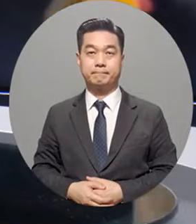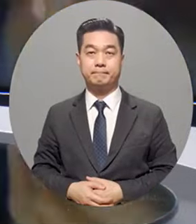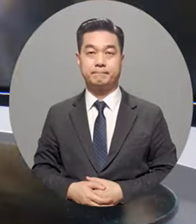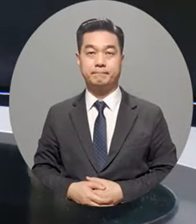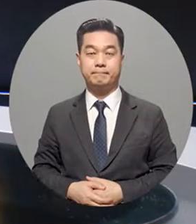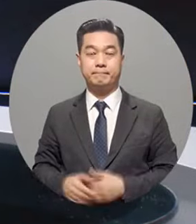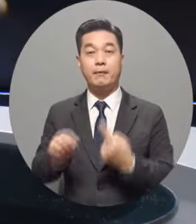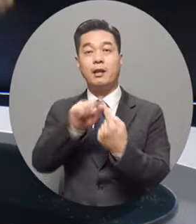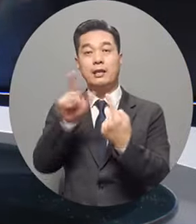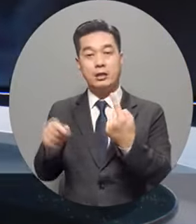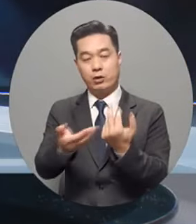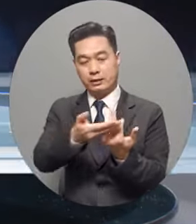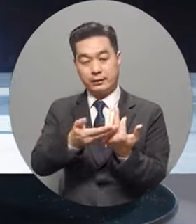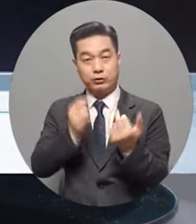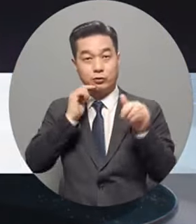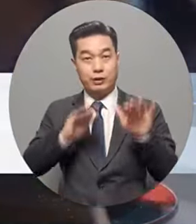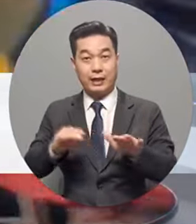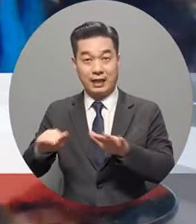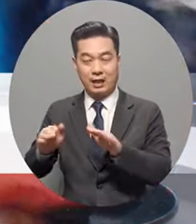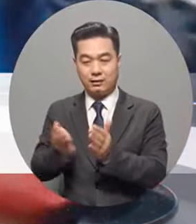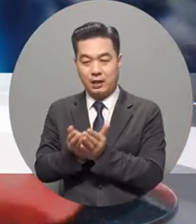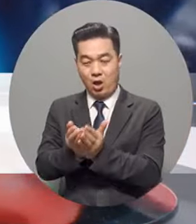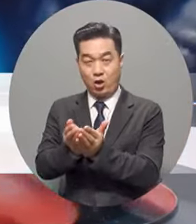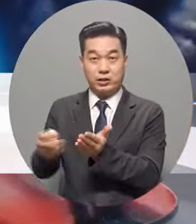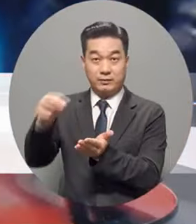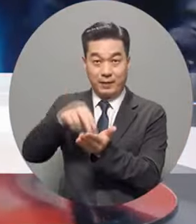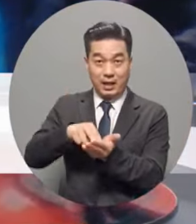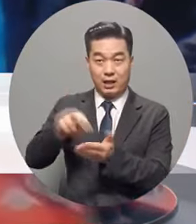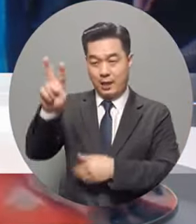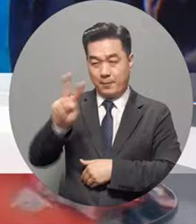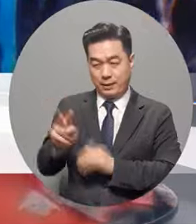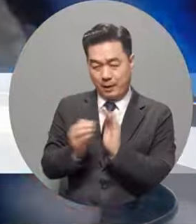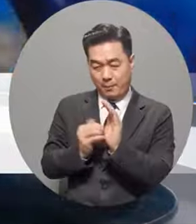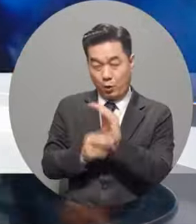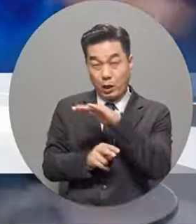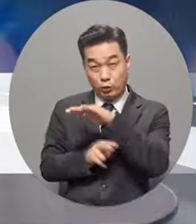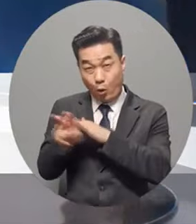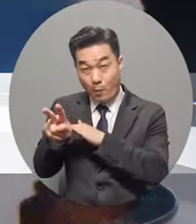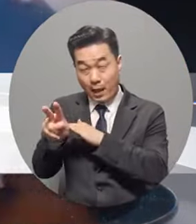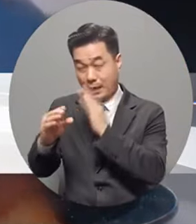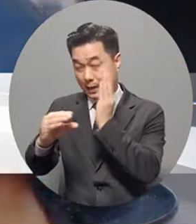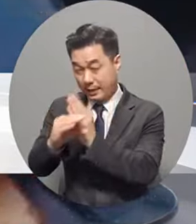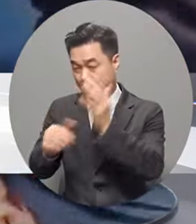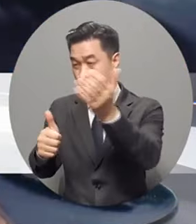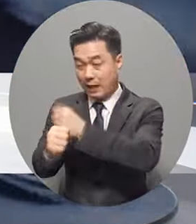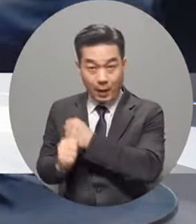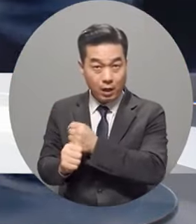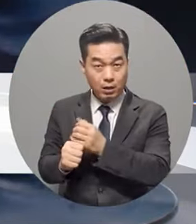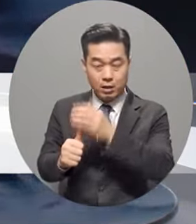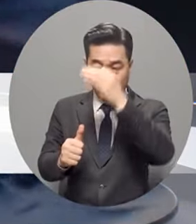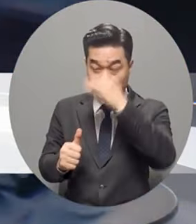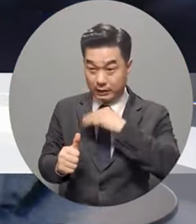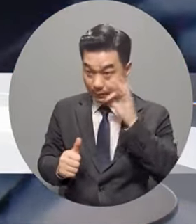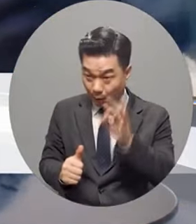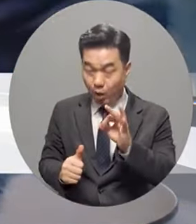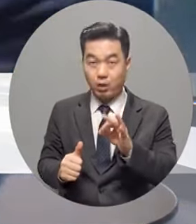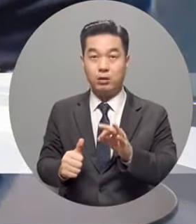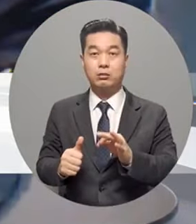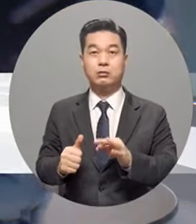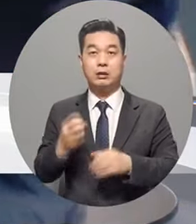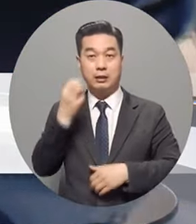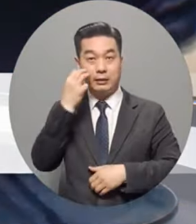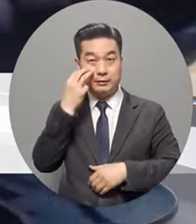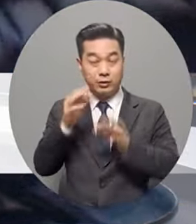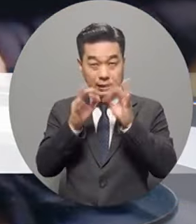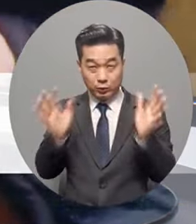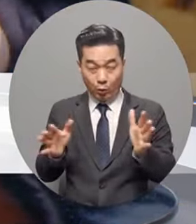지난달 제주도 해상에서 어선을 타고 베트남으로 밀항하려던 한 남성이 체포가 됐는데요. 알고 봤더니 이 남성, 석 달째